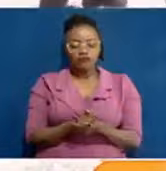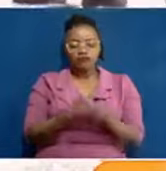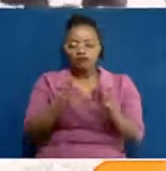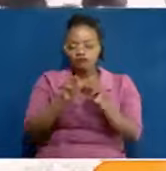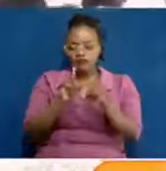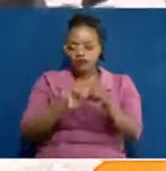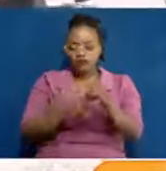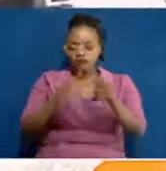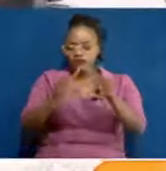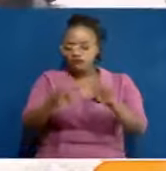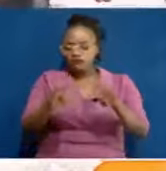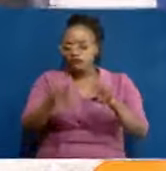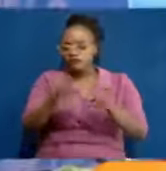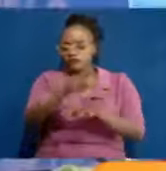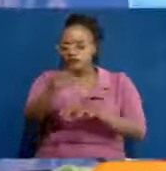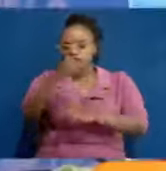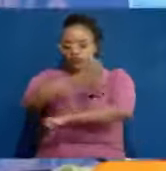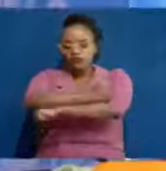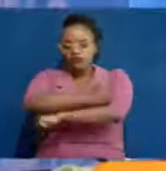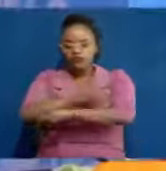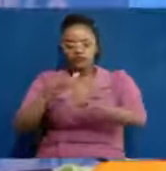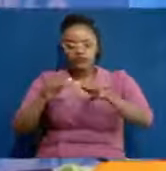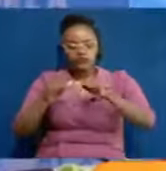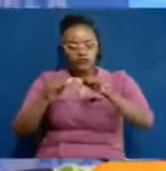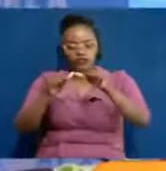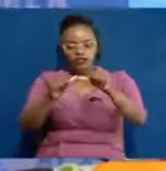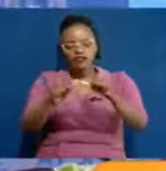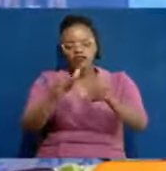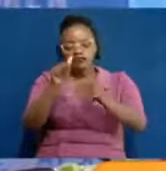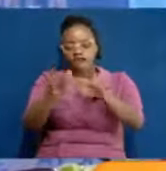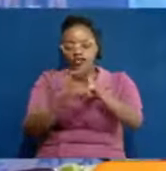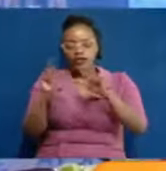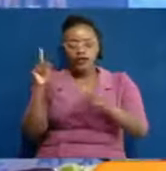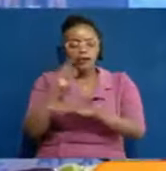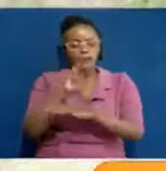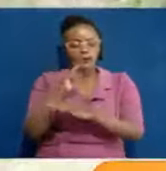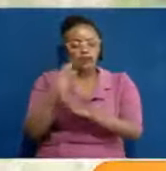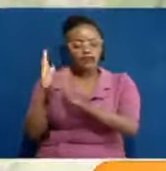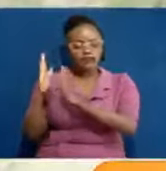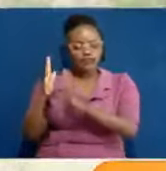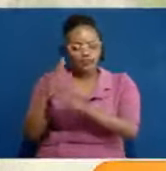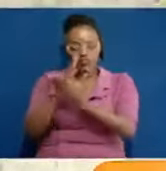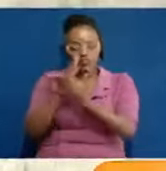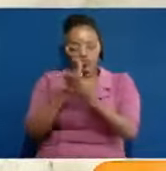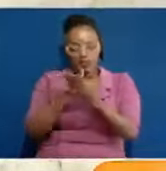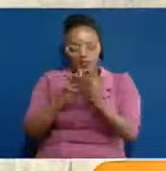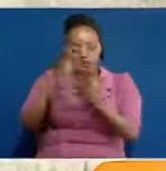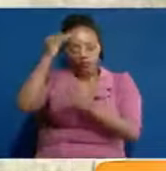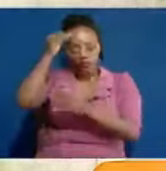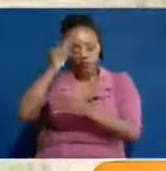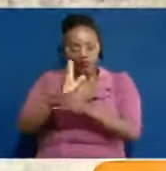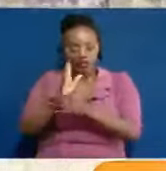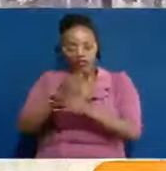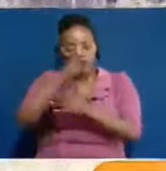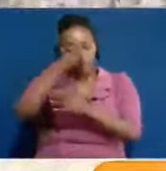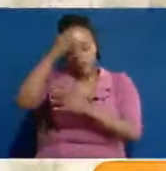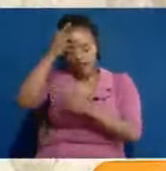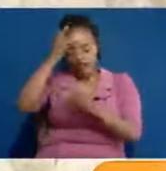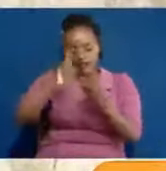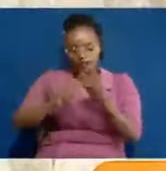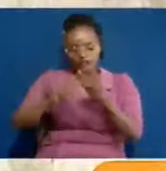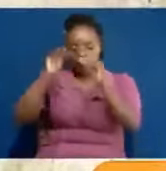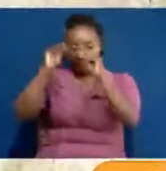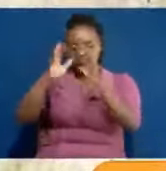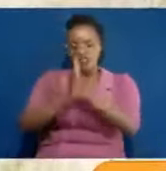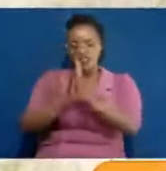Huku upekuzi wa shule hiyo ukiendelea chini ya ulinzi mkali, baadhi ya wanafunzi, wazazi,